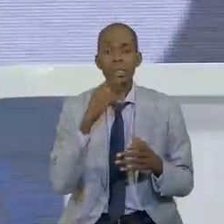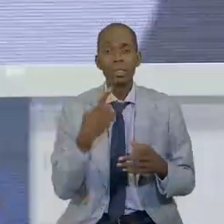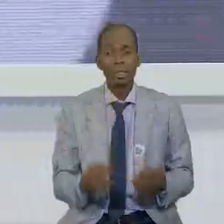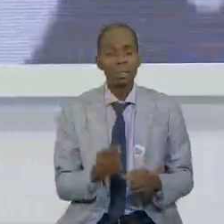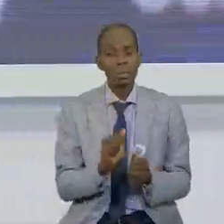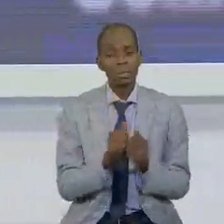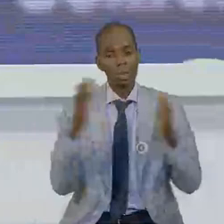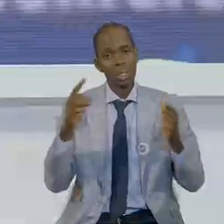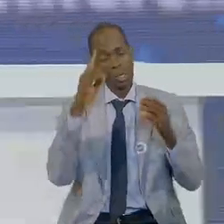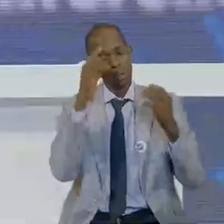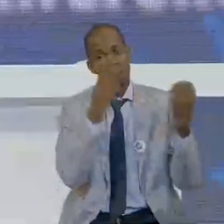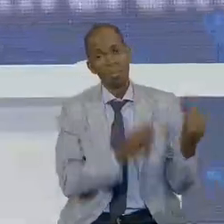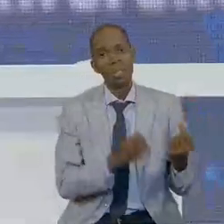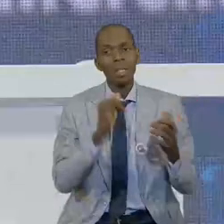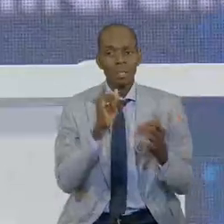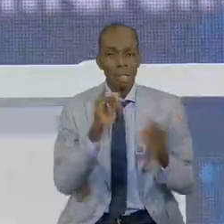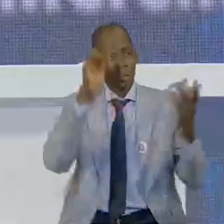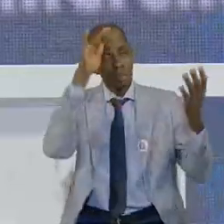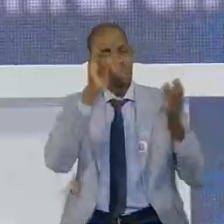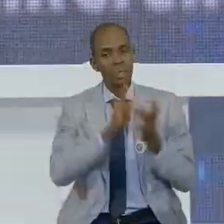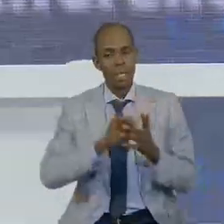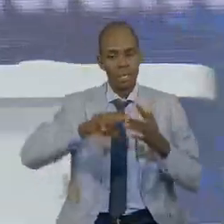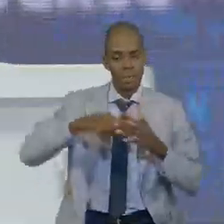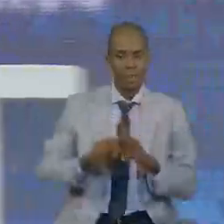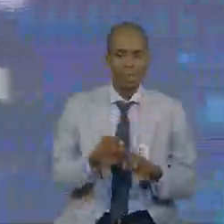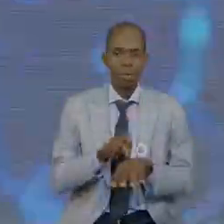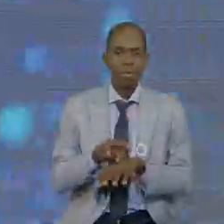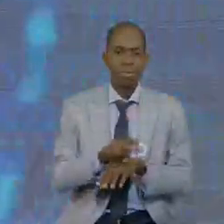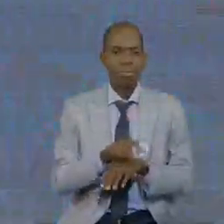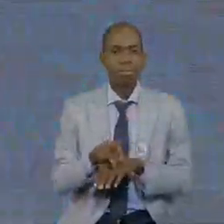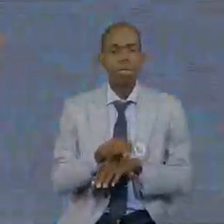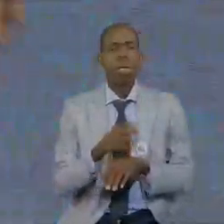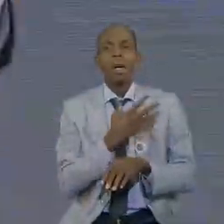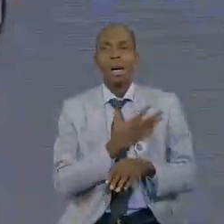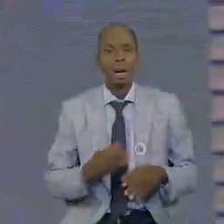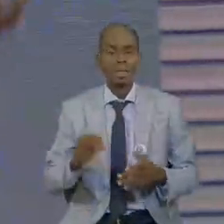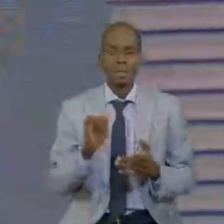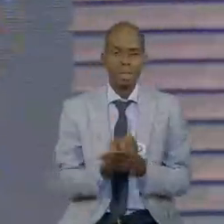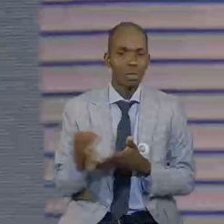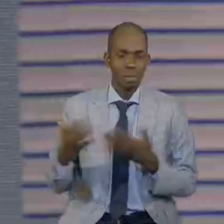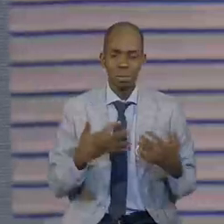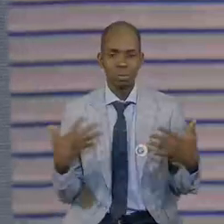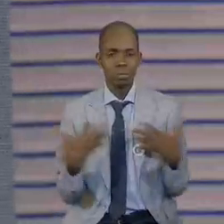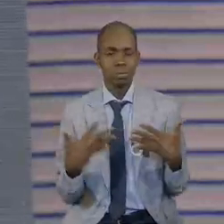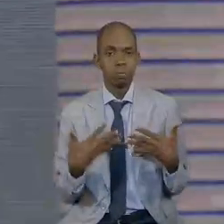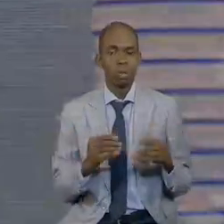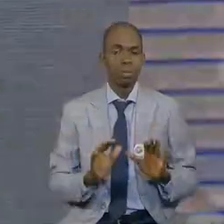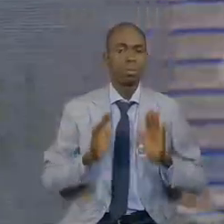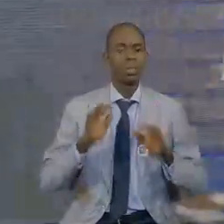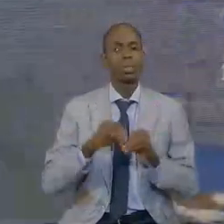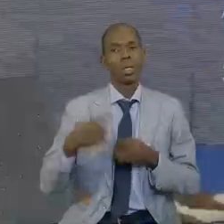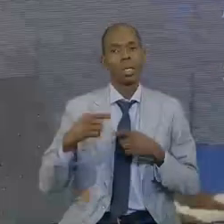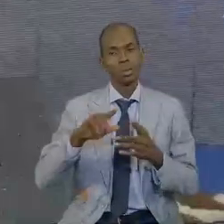expectation that activates restlessness and palpitation in your heart. And you fear. Et c'est